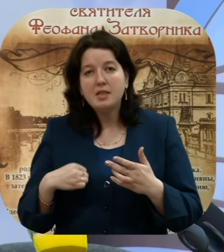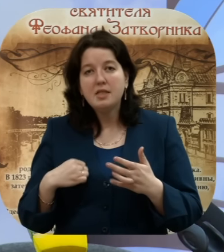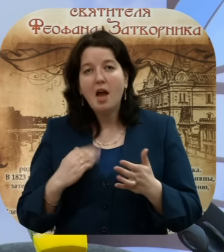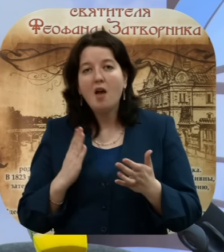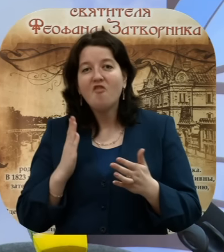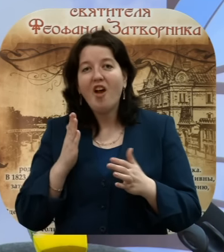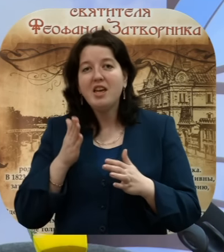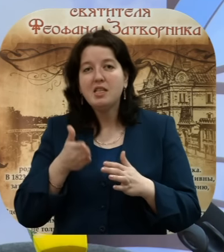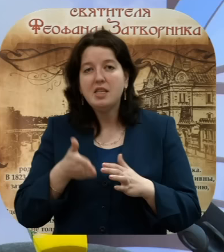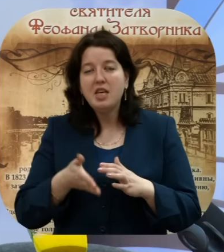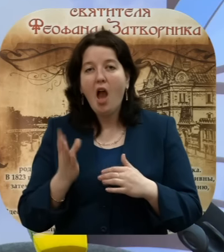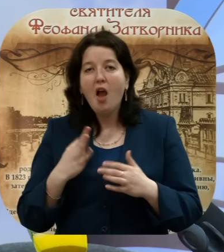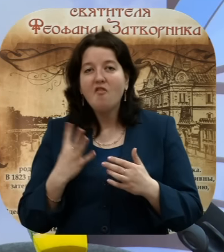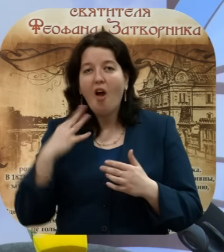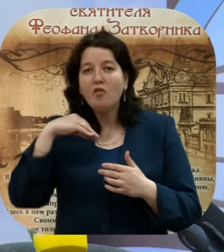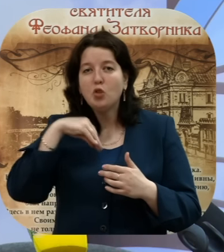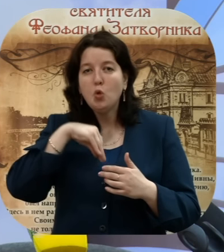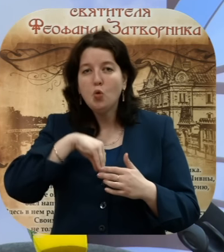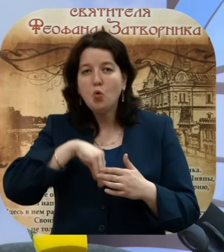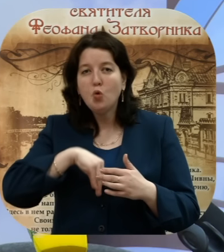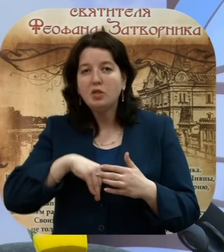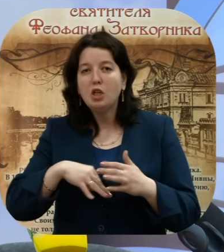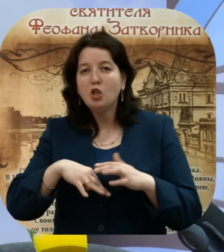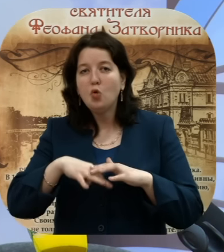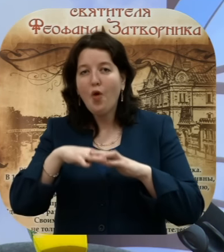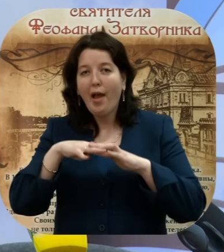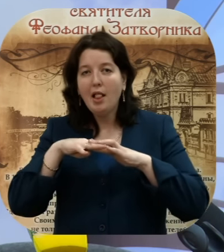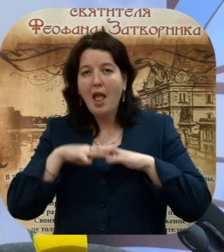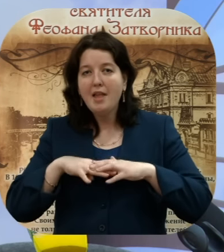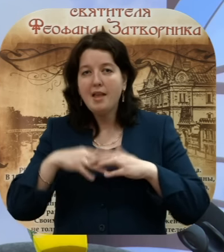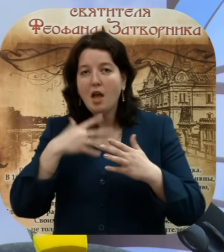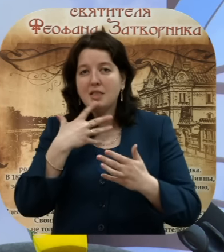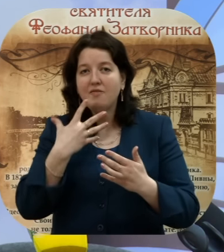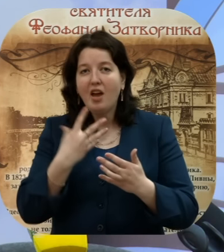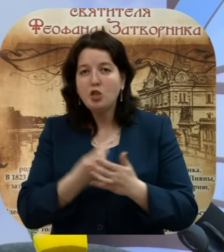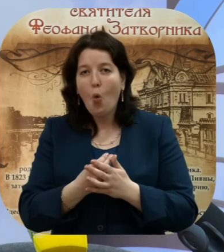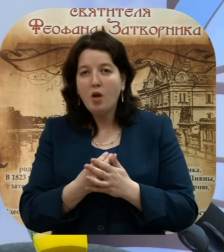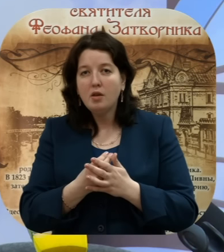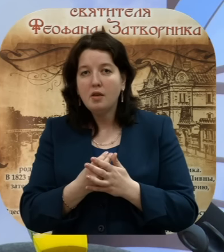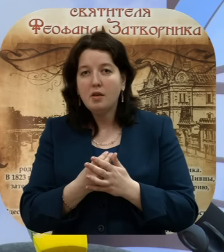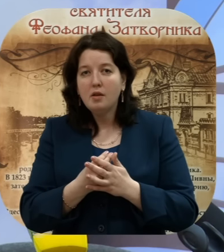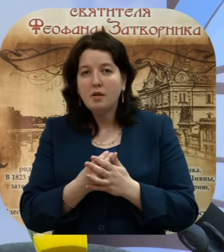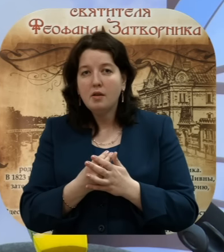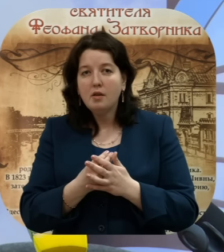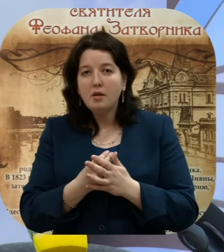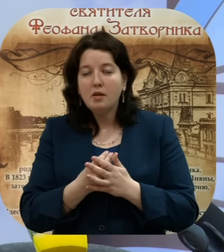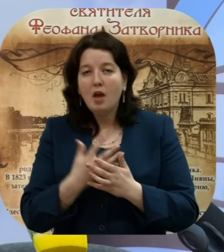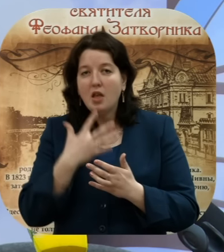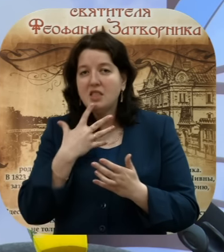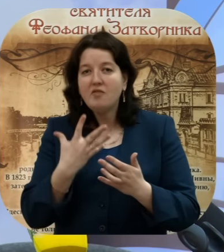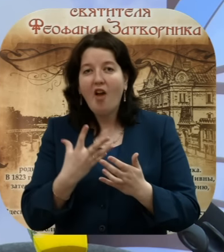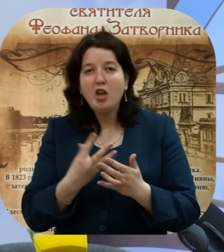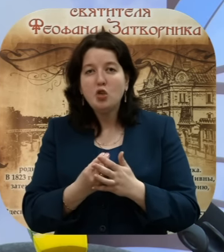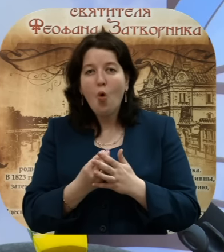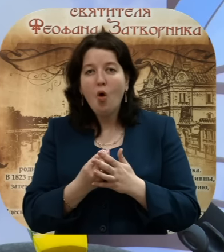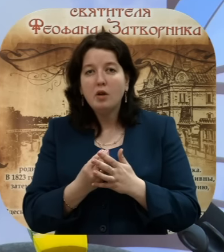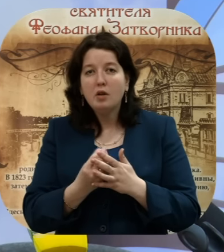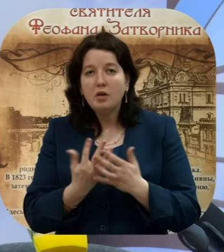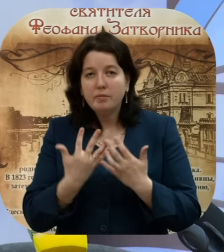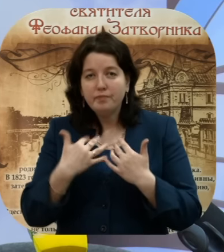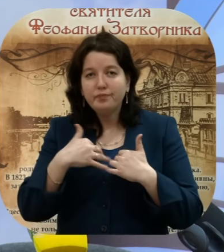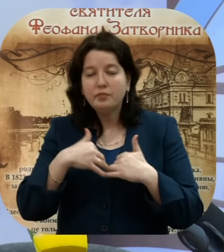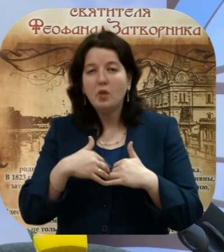во внутреннюю клеть свою». Клеть, то есть то есть свою во внутреннюю, ну, горницу, что